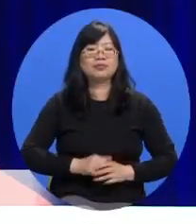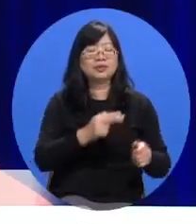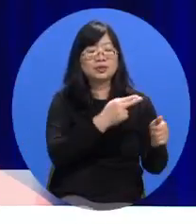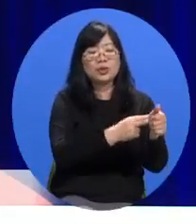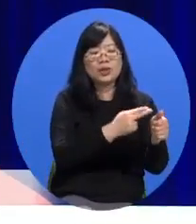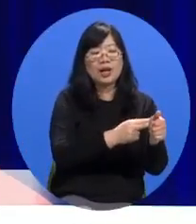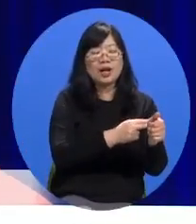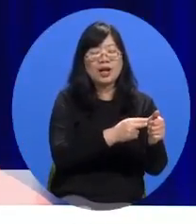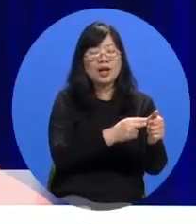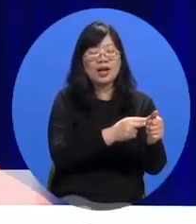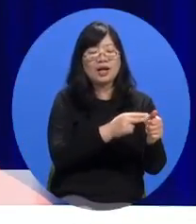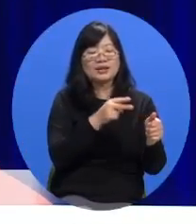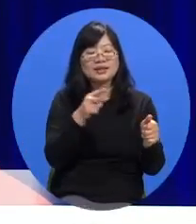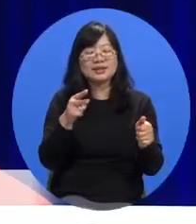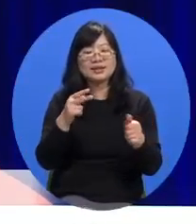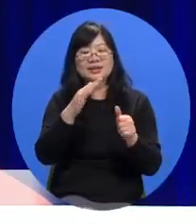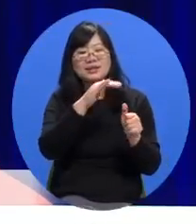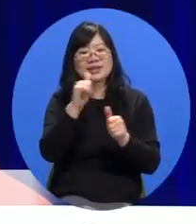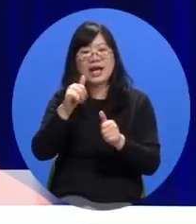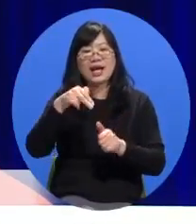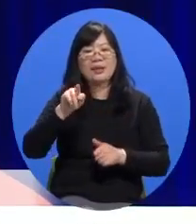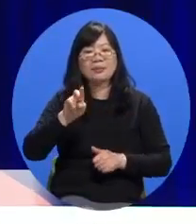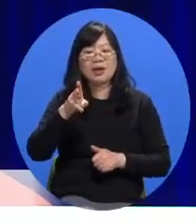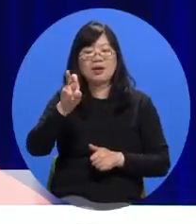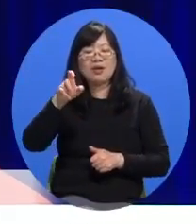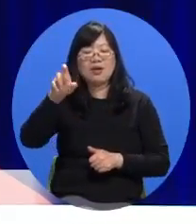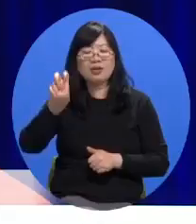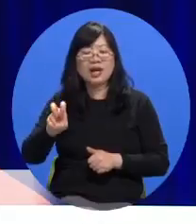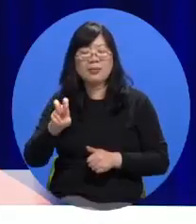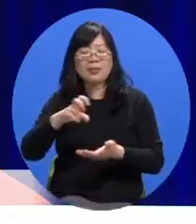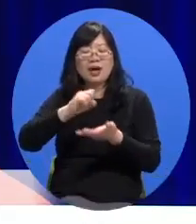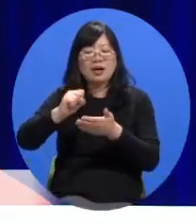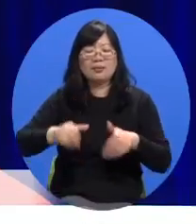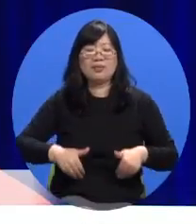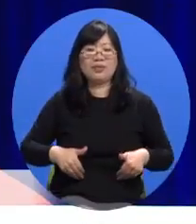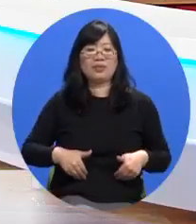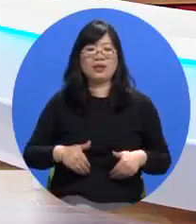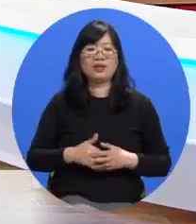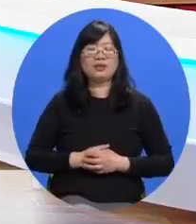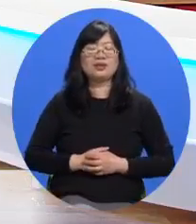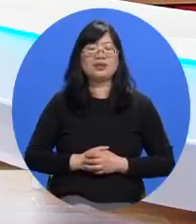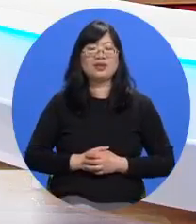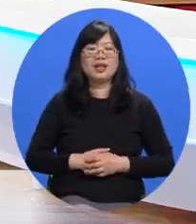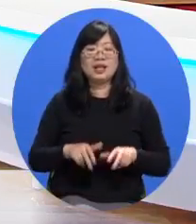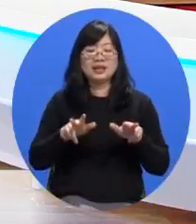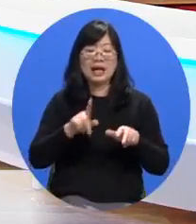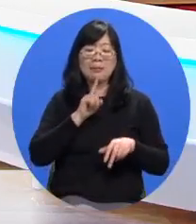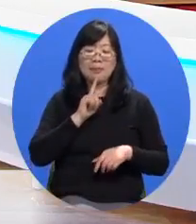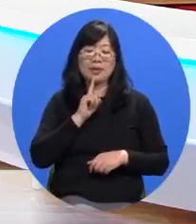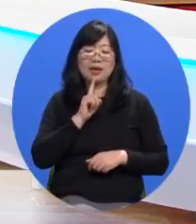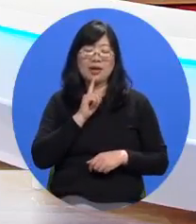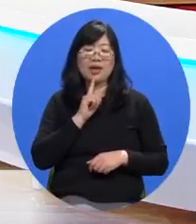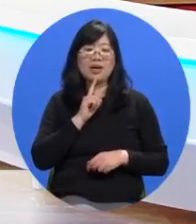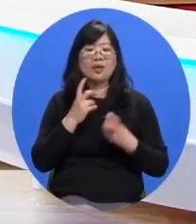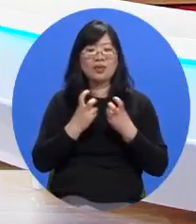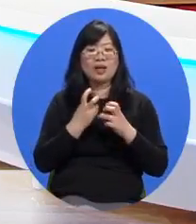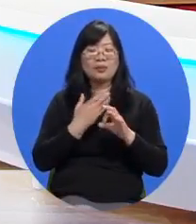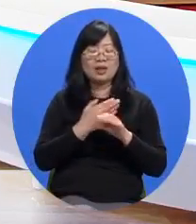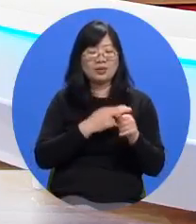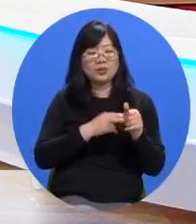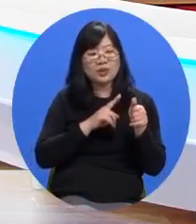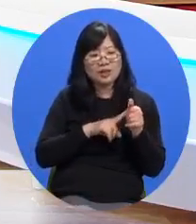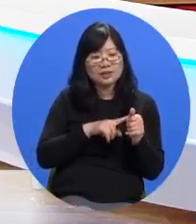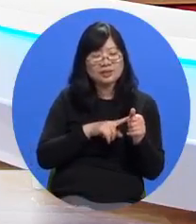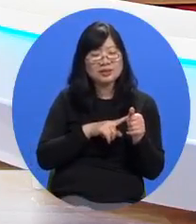교사는 그렇기 때문에 사명감을 좀 가져야 하지 않을까 하는 네. 생각이 듭니다. 네. 아무튼 지금 하신 말씀도 어떻게 하면